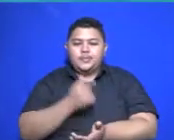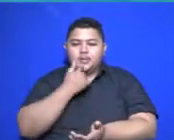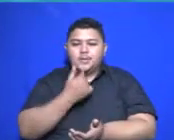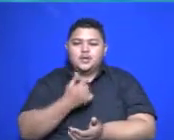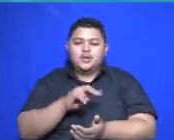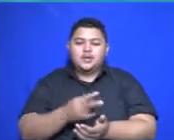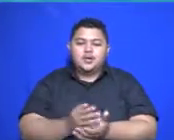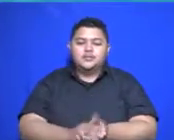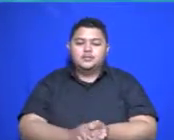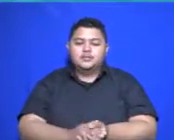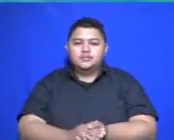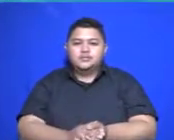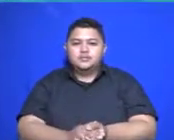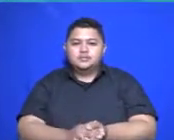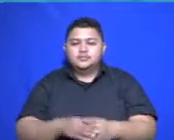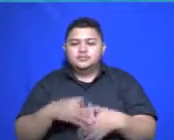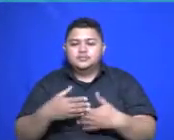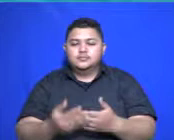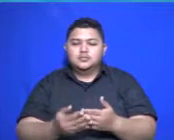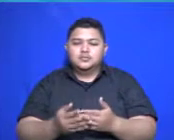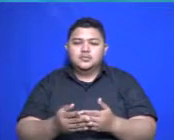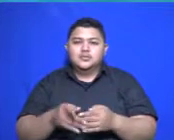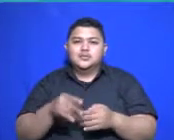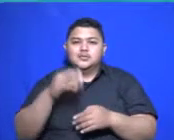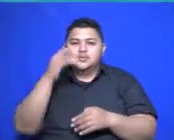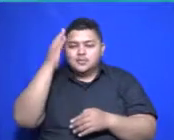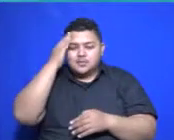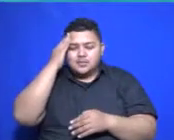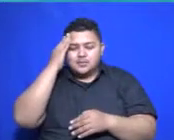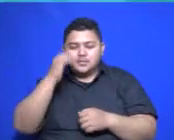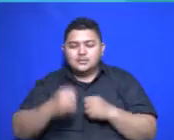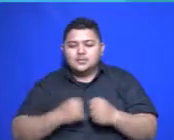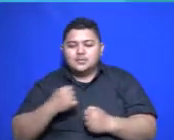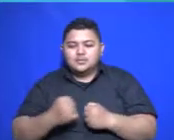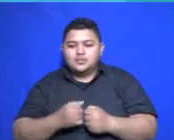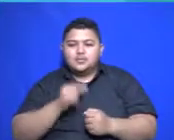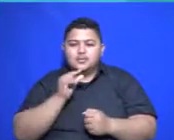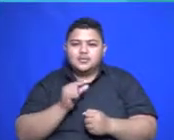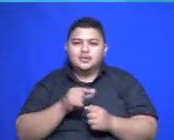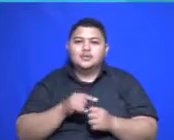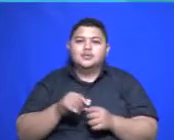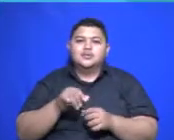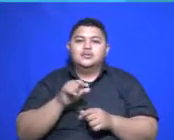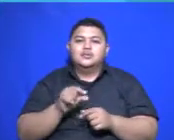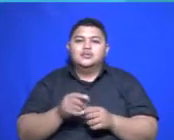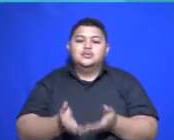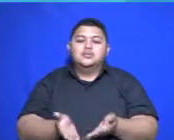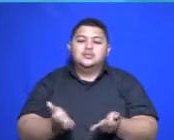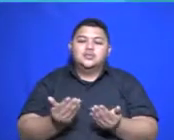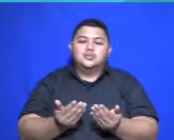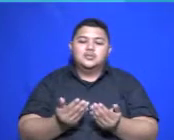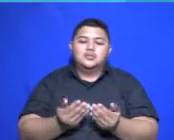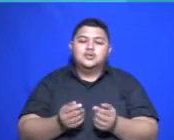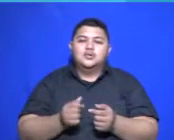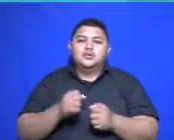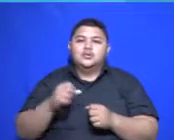adalah bagaimana pemerintah berupaya melakukan orkestrasi, upaya membangkitkan